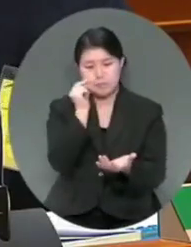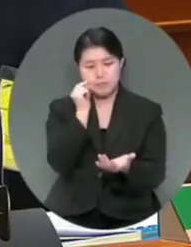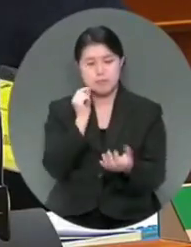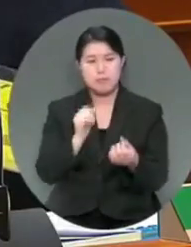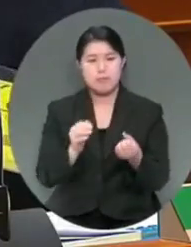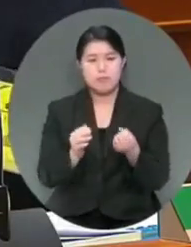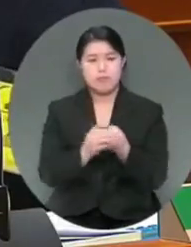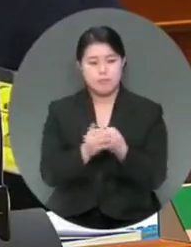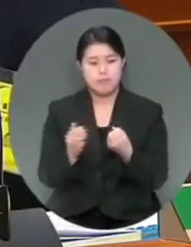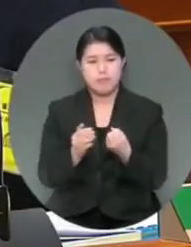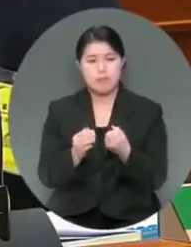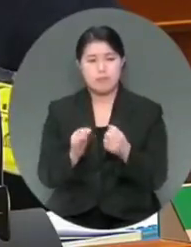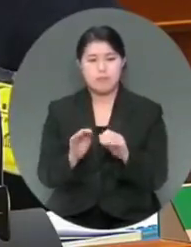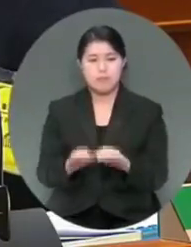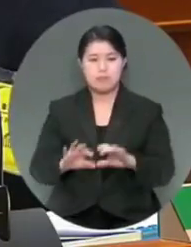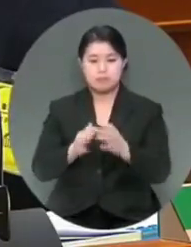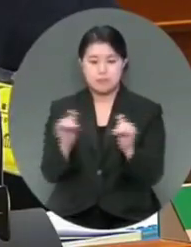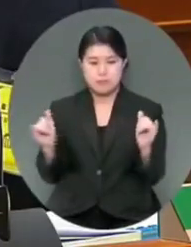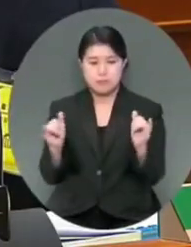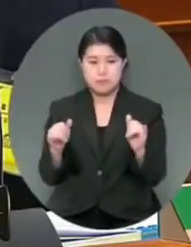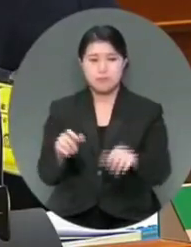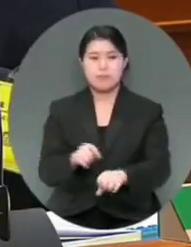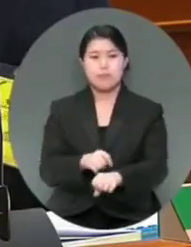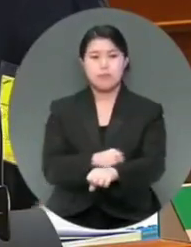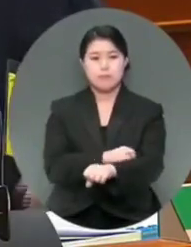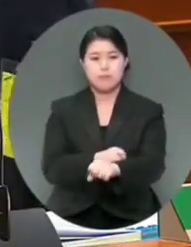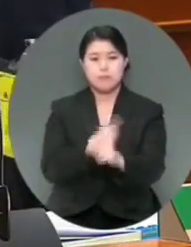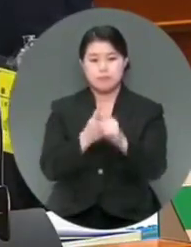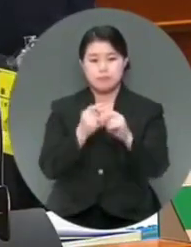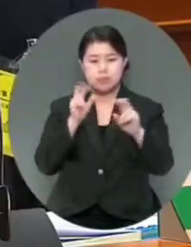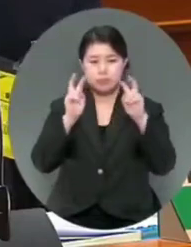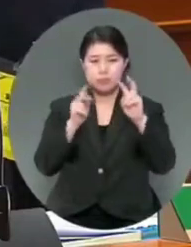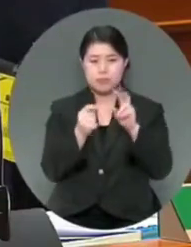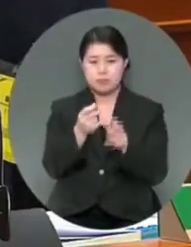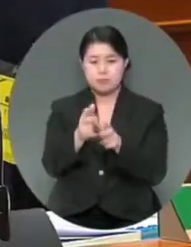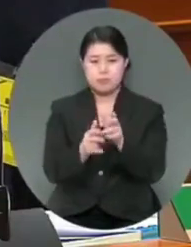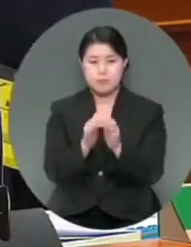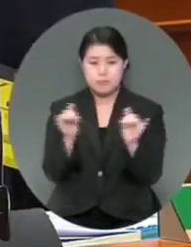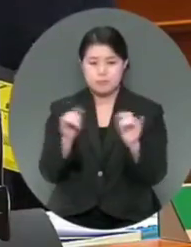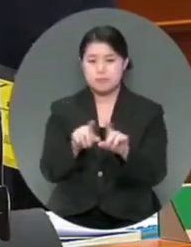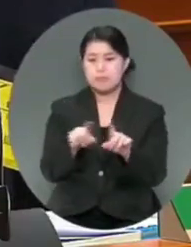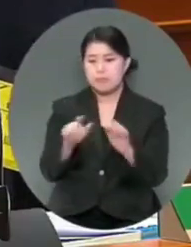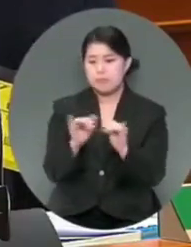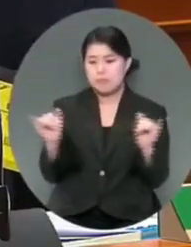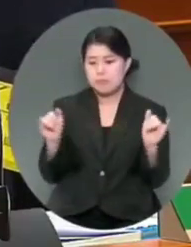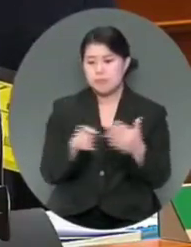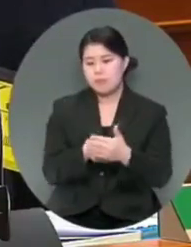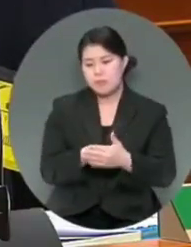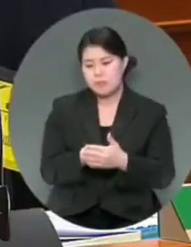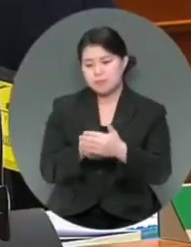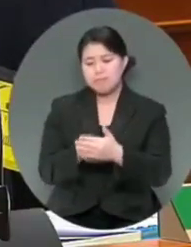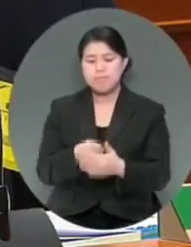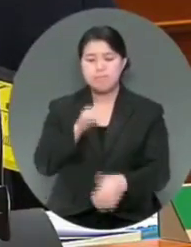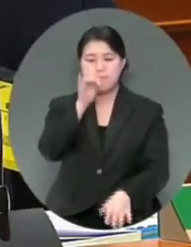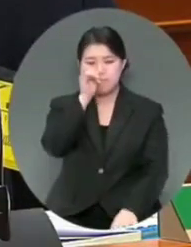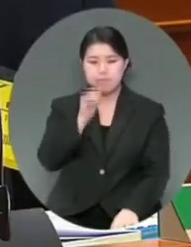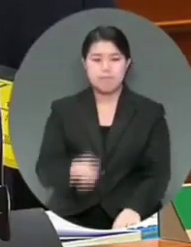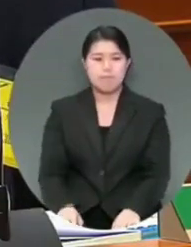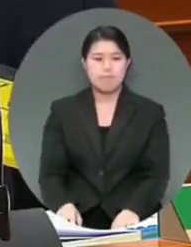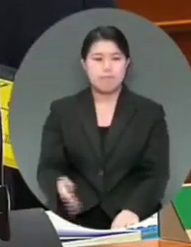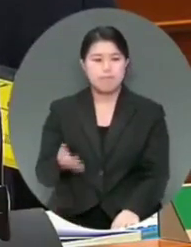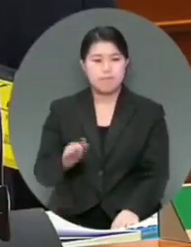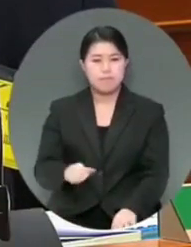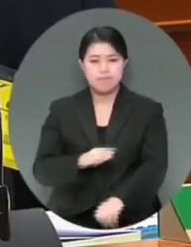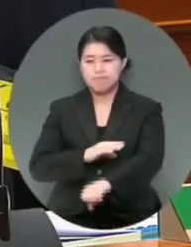인해서 전 국민들 특히 중소기업과 소상공인 또 서민들은 허리띠를 졸라매고 있는데